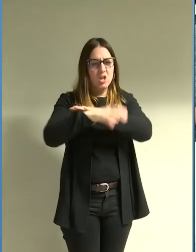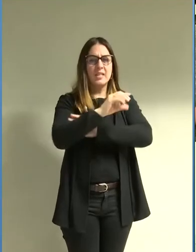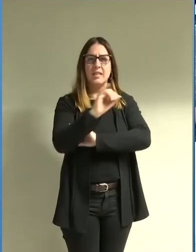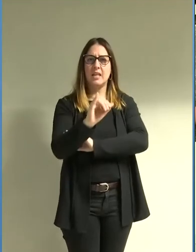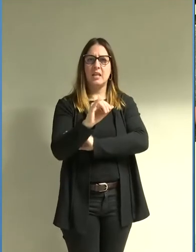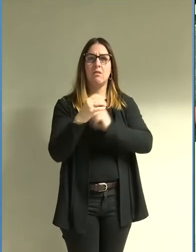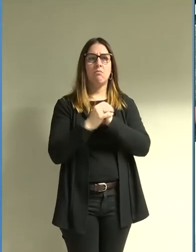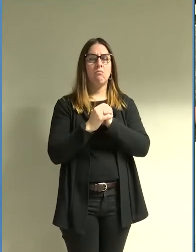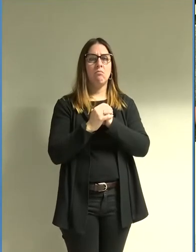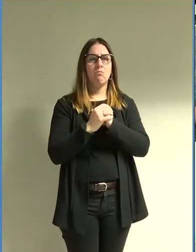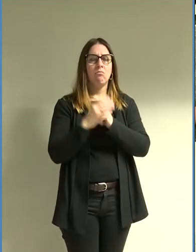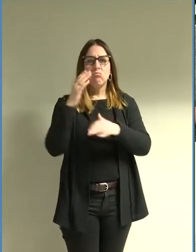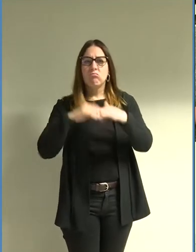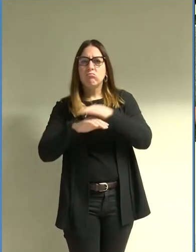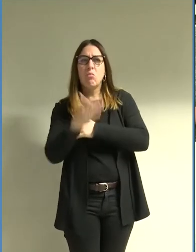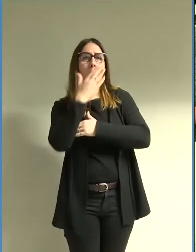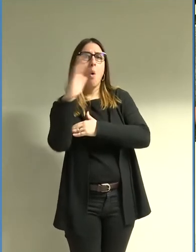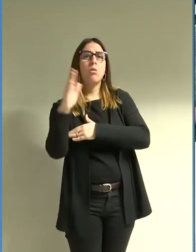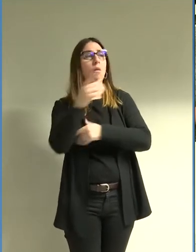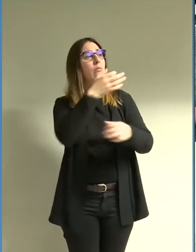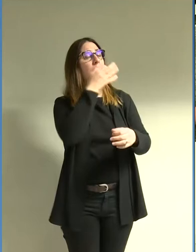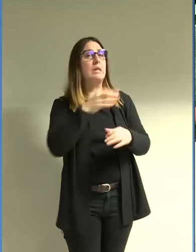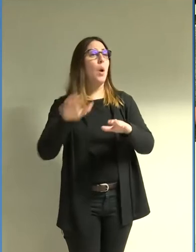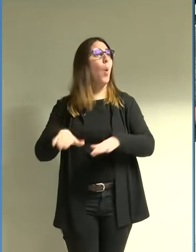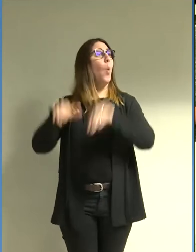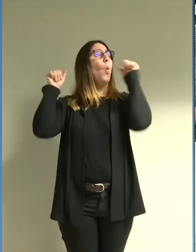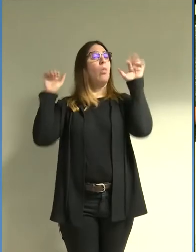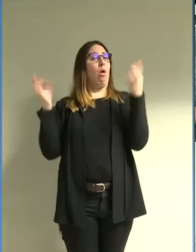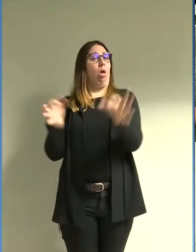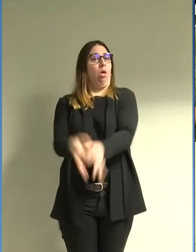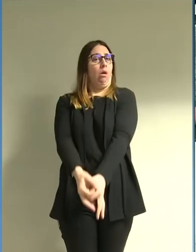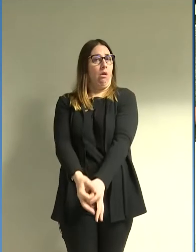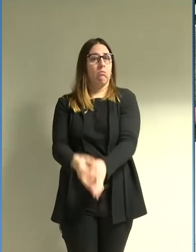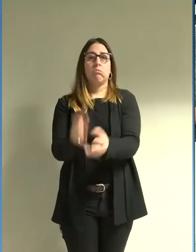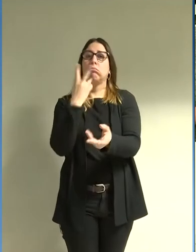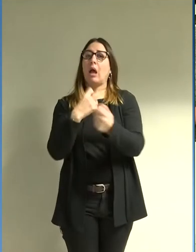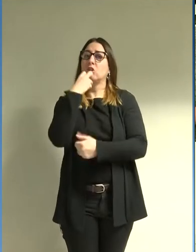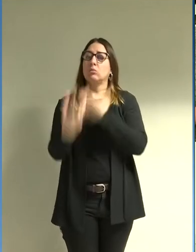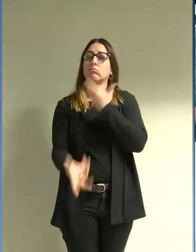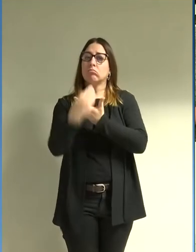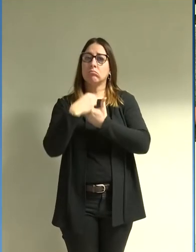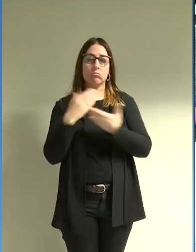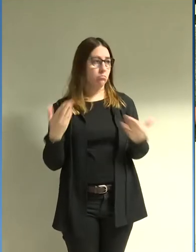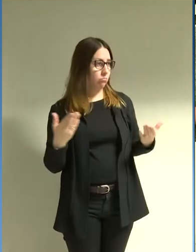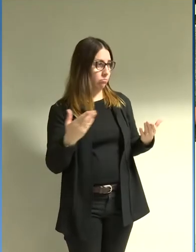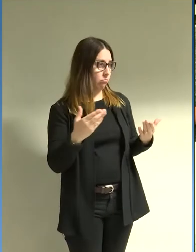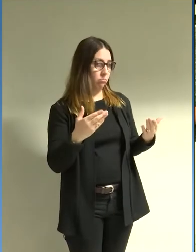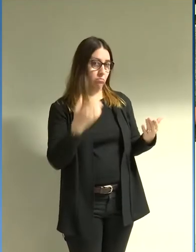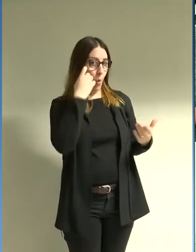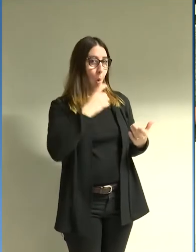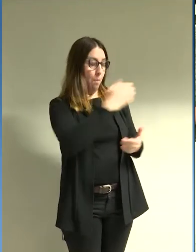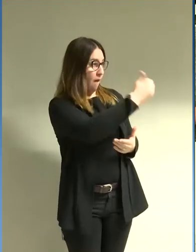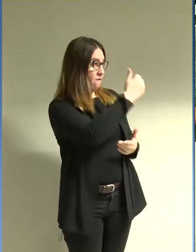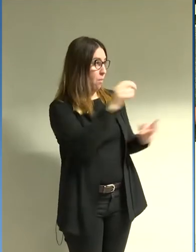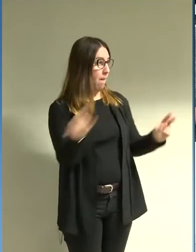dans les dispositifs soi-disant déserté de démocratie participative ça c'est ce que c'est le constat que vous en